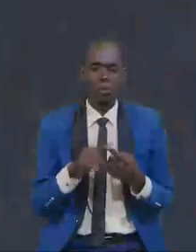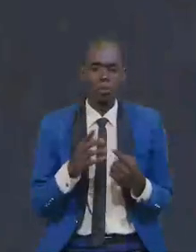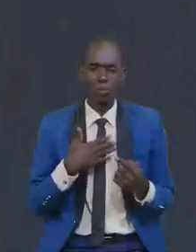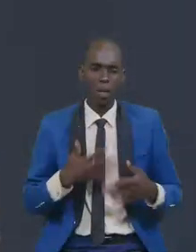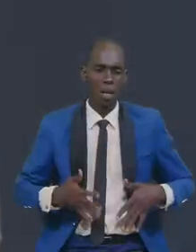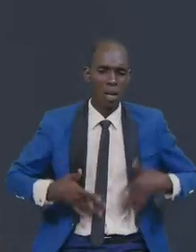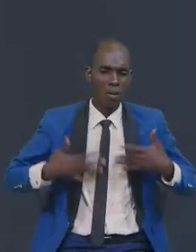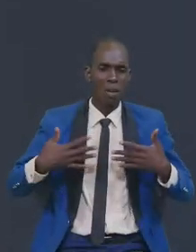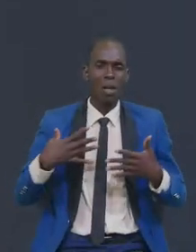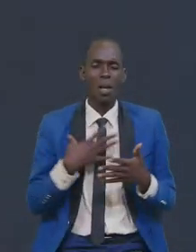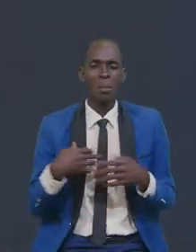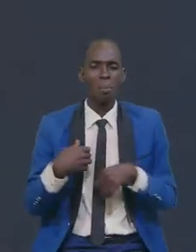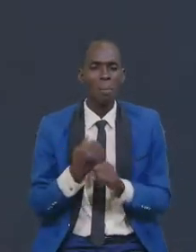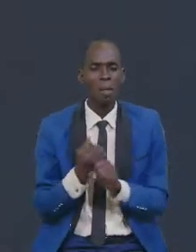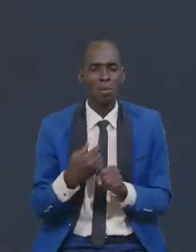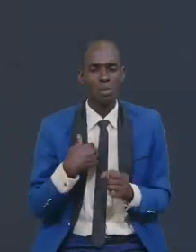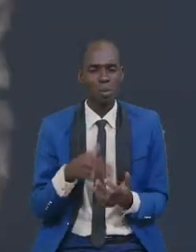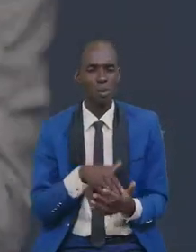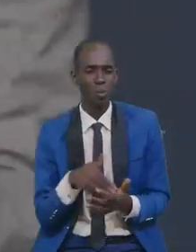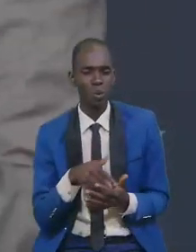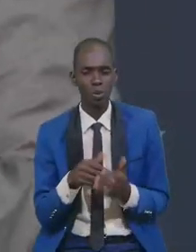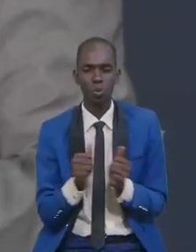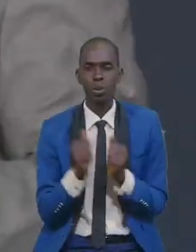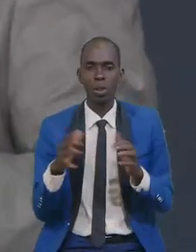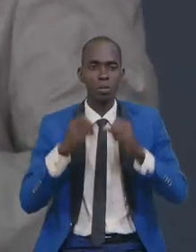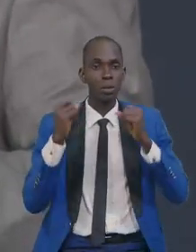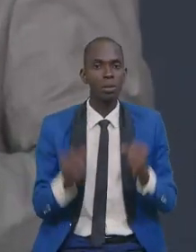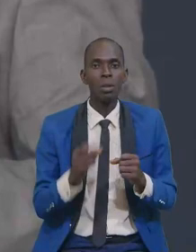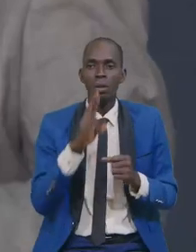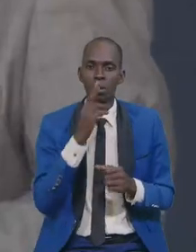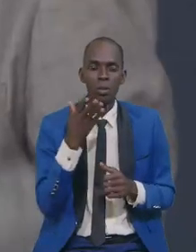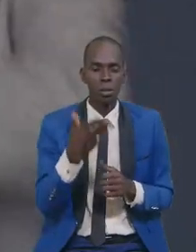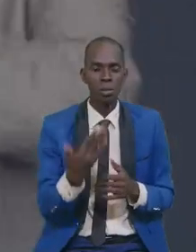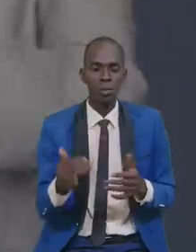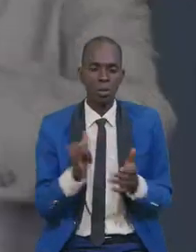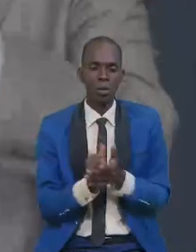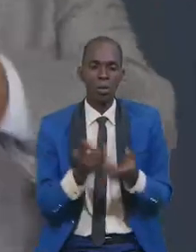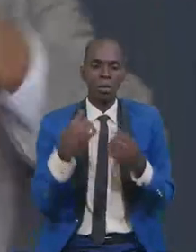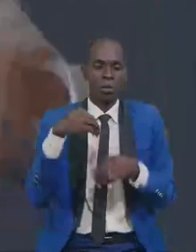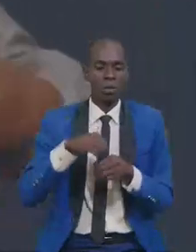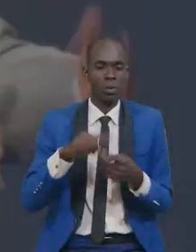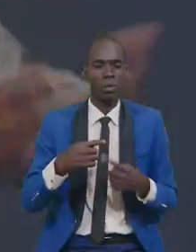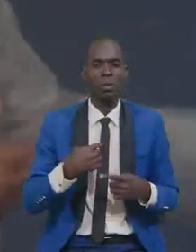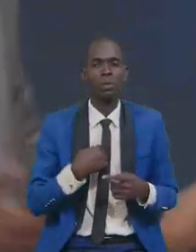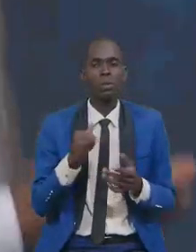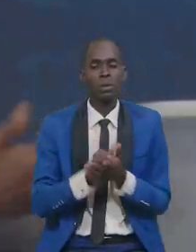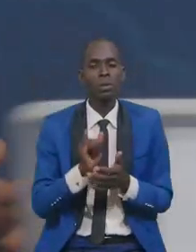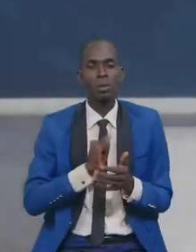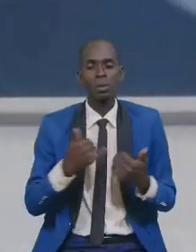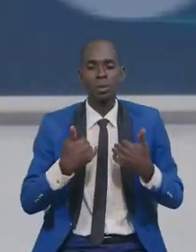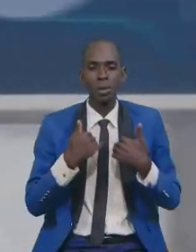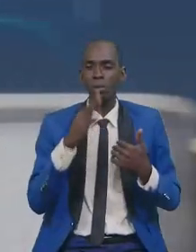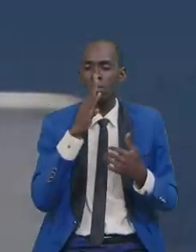être faible et qui me rendent un peu impuissante? Est-ce qu'il y a des choses qui viennent dans ma bouche